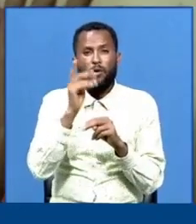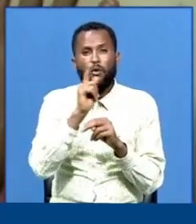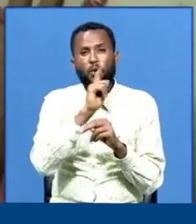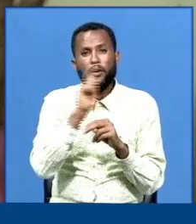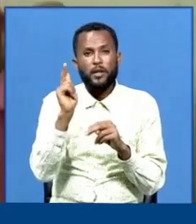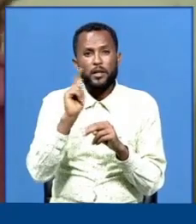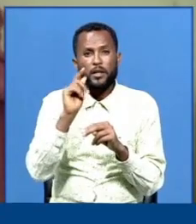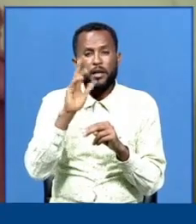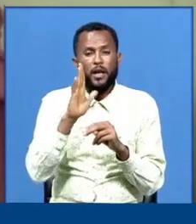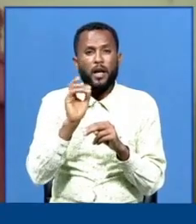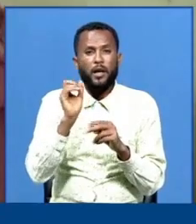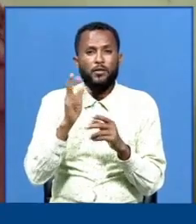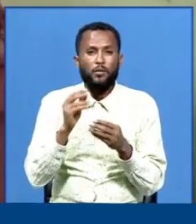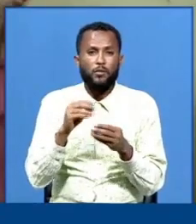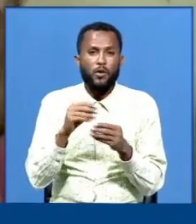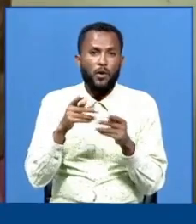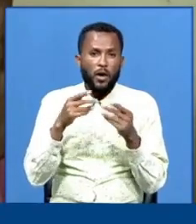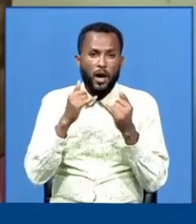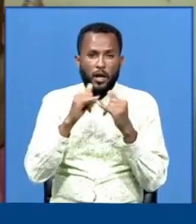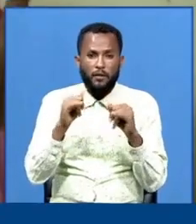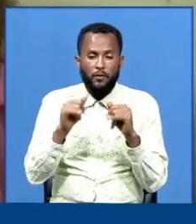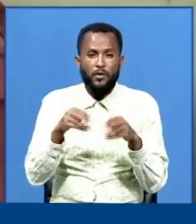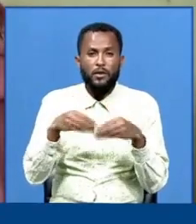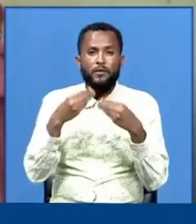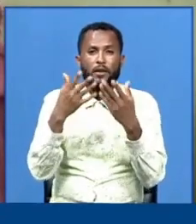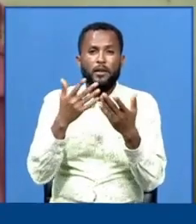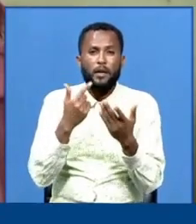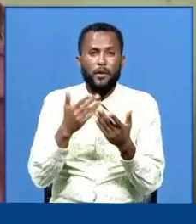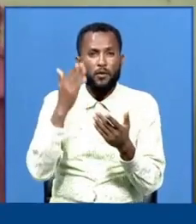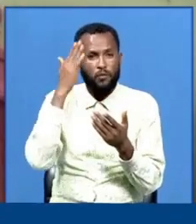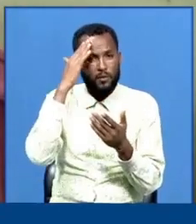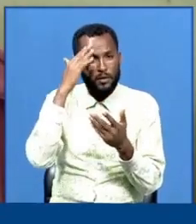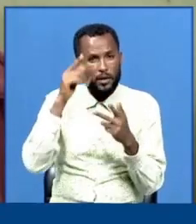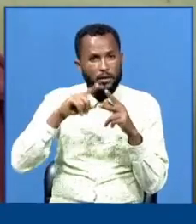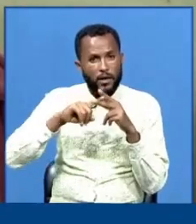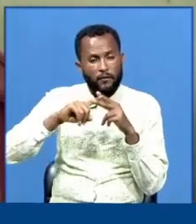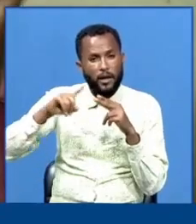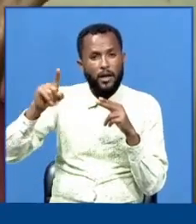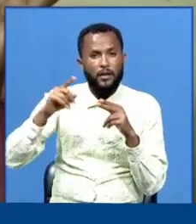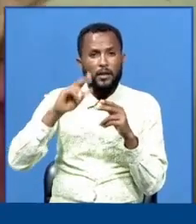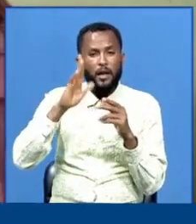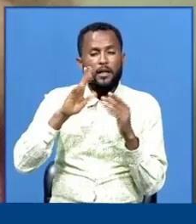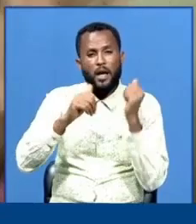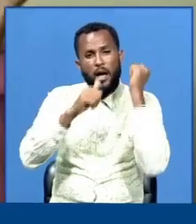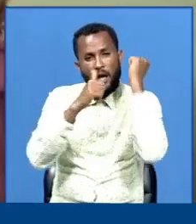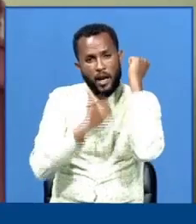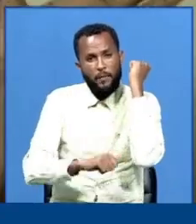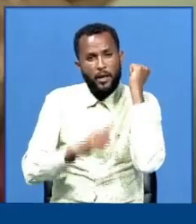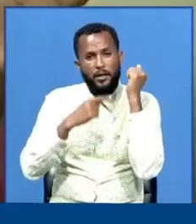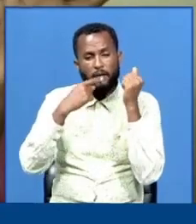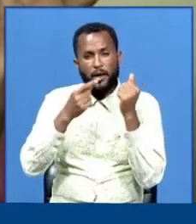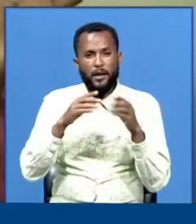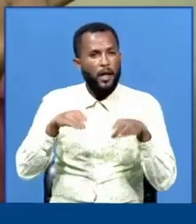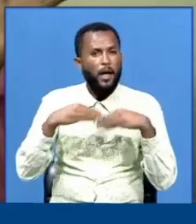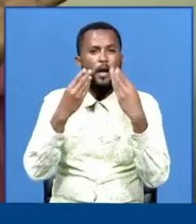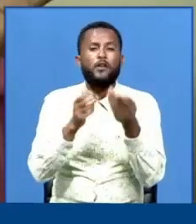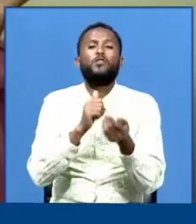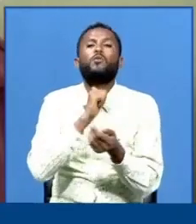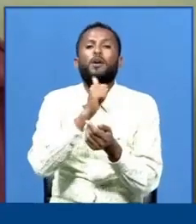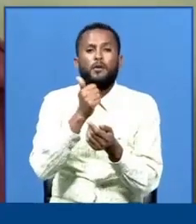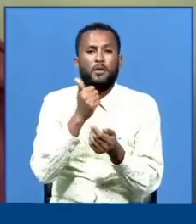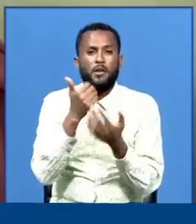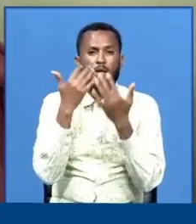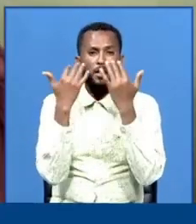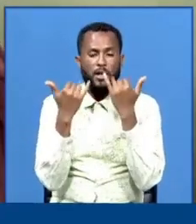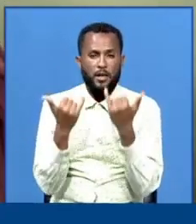እዩ ኮፍ ኢሉ ድህበና ትርዳእታ ደ ፍሉጣት ተፈናቐልተ ይሂልና ና ራያ ኣላማጣ ተፈናቐልተ ይሂልናስ ኣይንወሃቢ